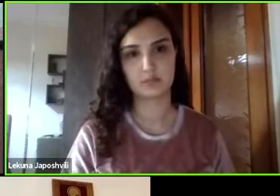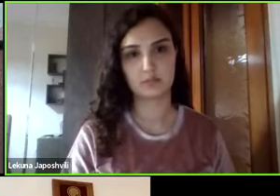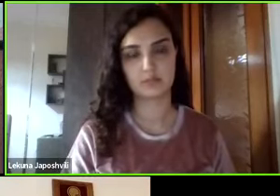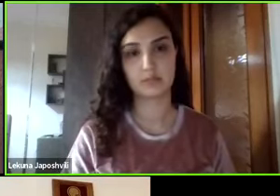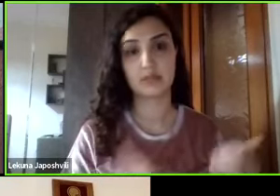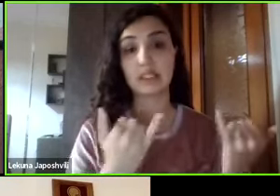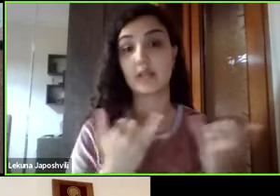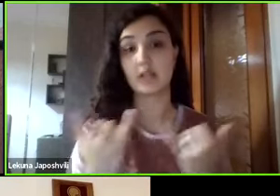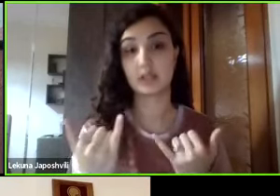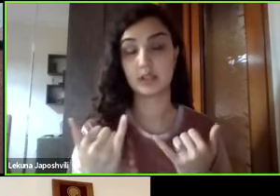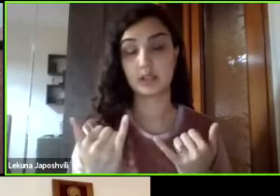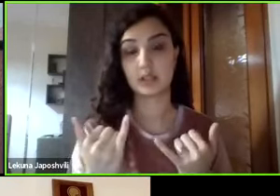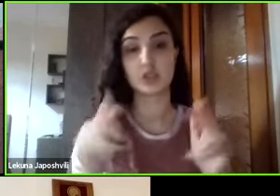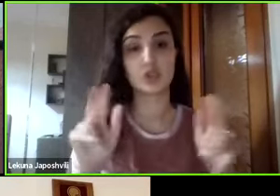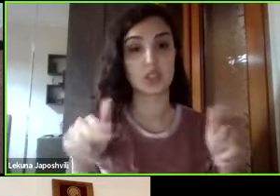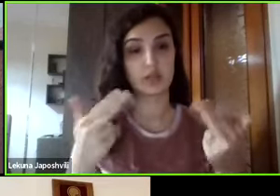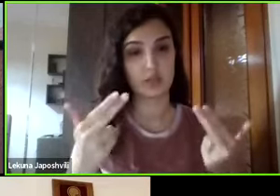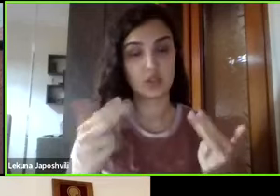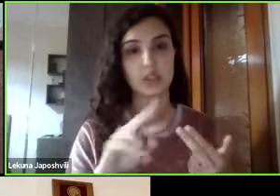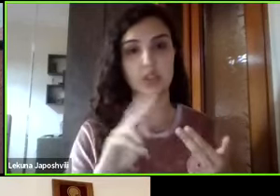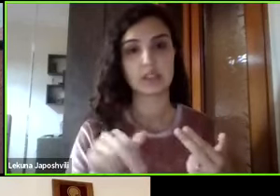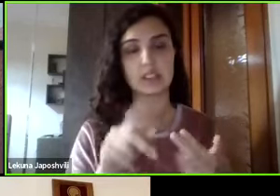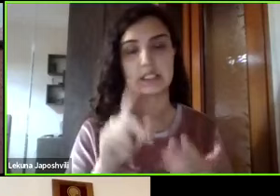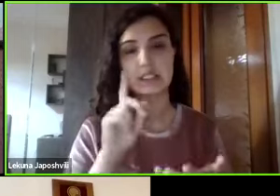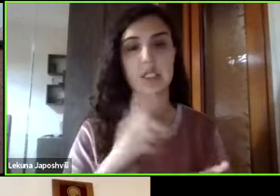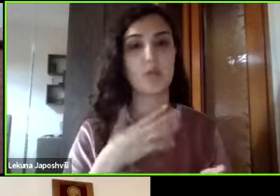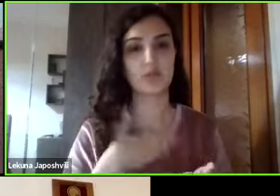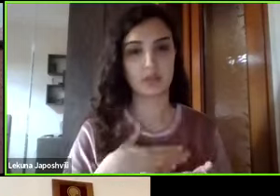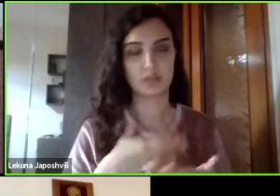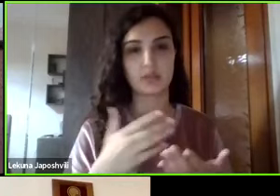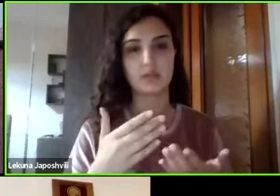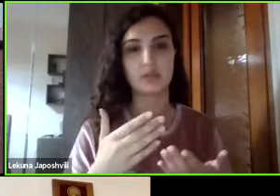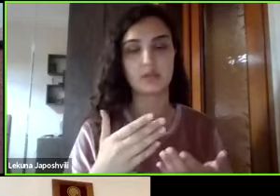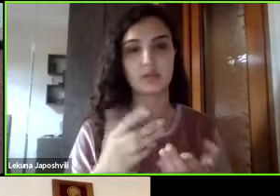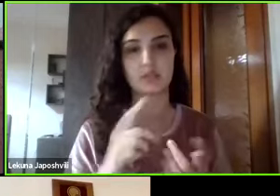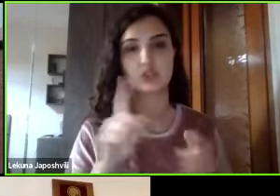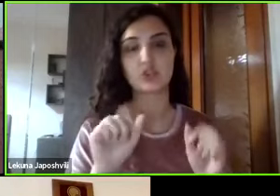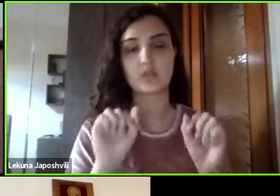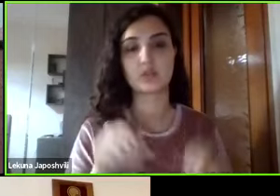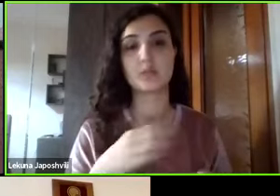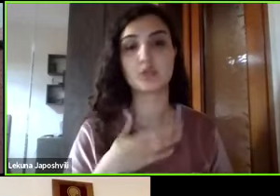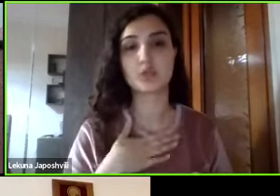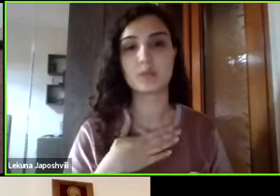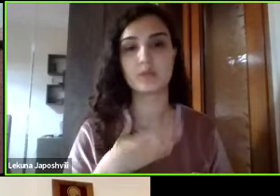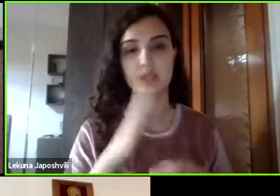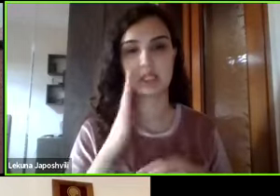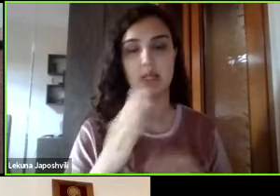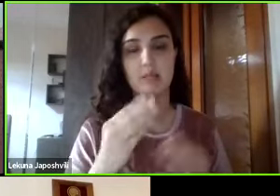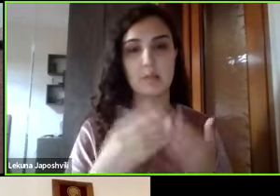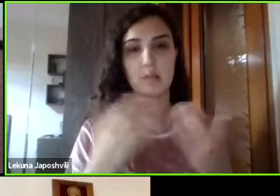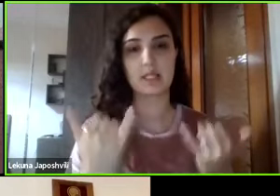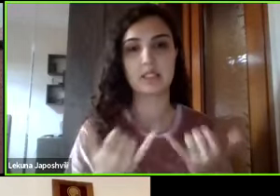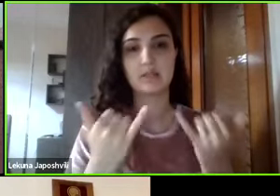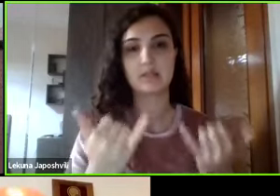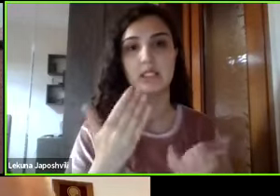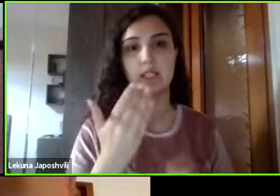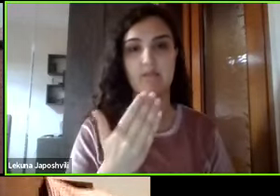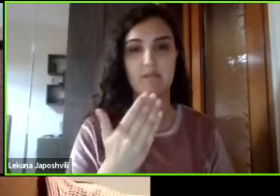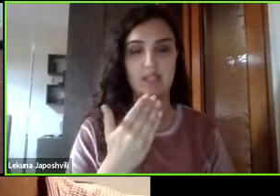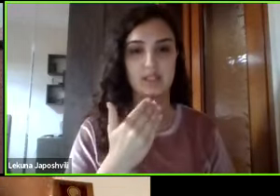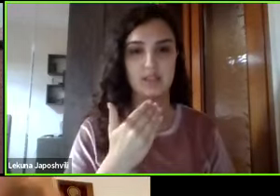დღევანდელ ჩართვაში და სიამოვნებით რითიც შევდებ, ჩემთვის იქნება პატივი თქვენ სამსახურში ყოფნა.